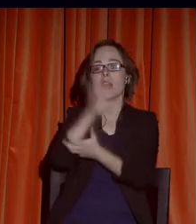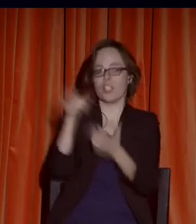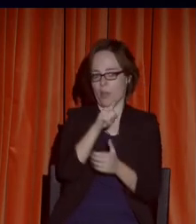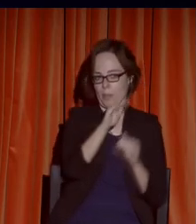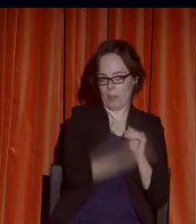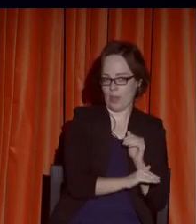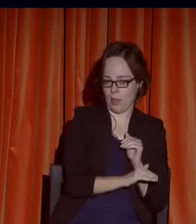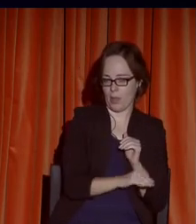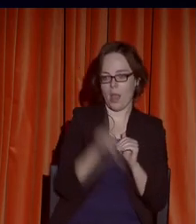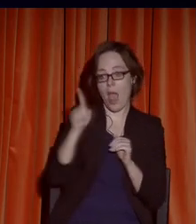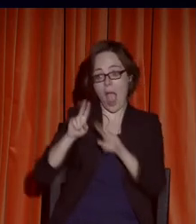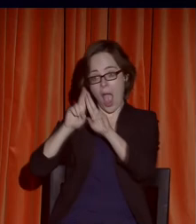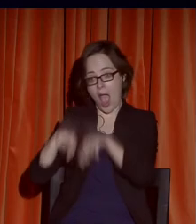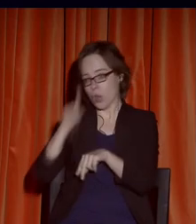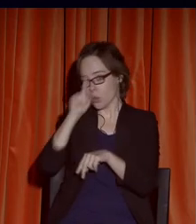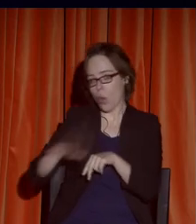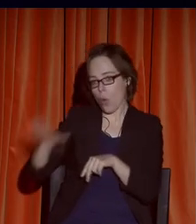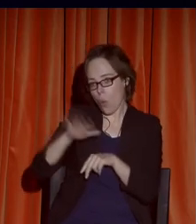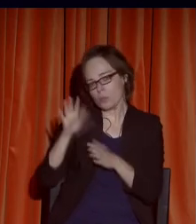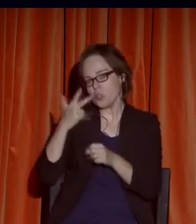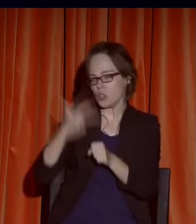światowa. Natomiast cała reszta na poziomie